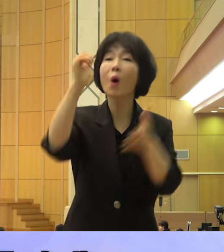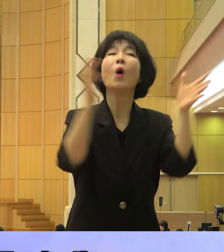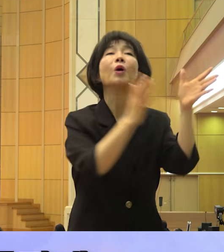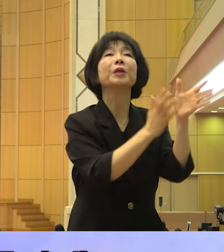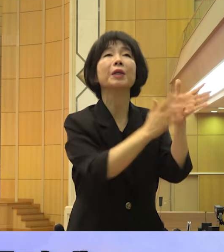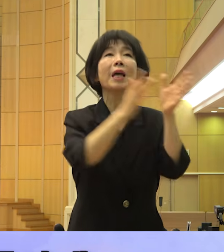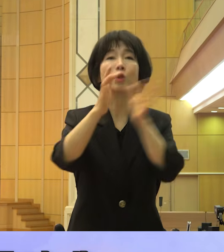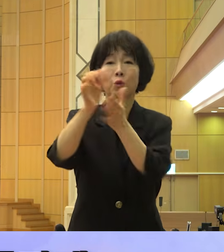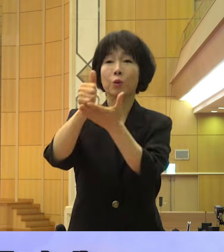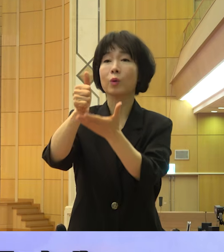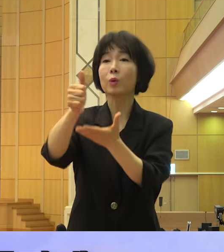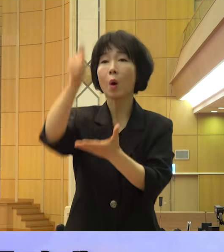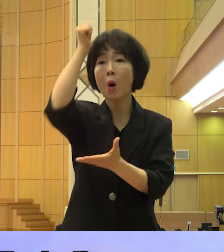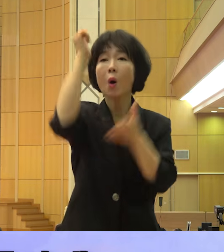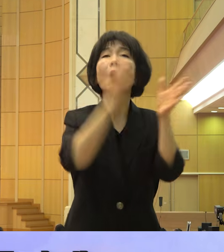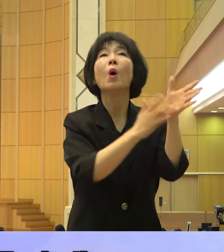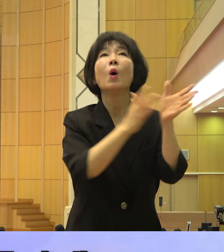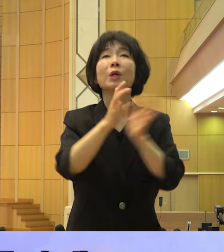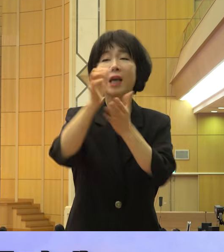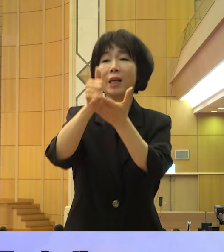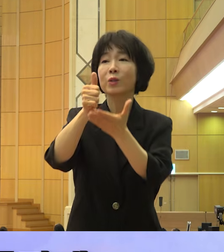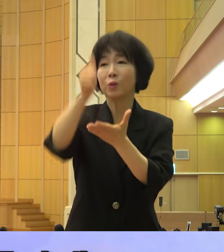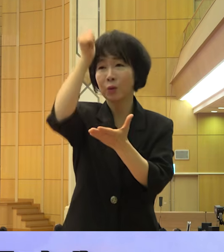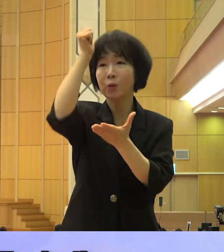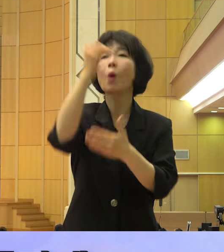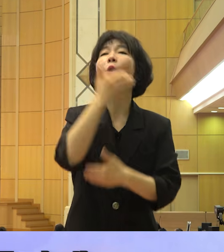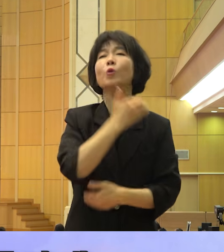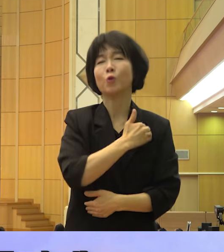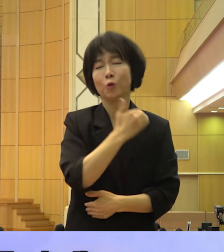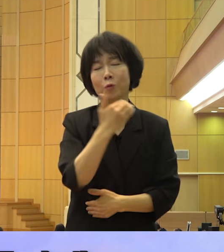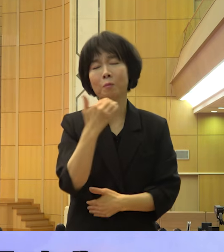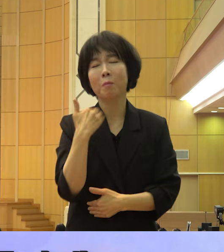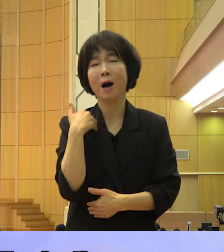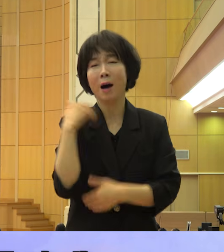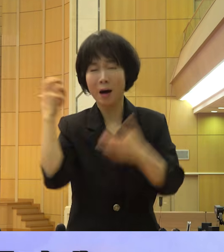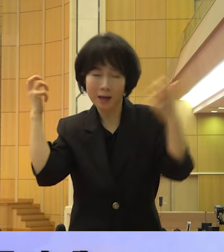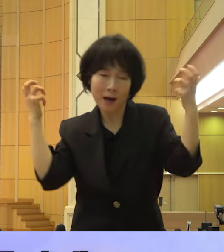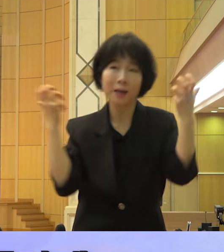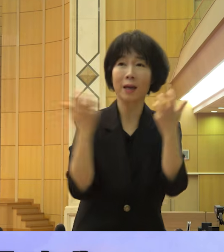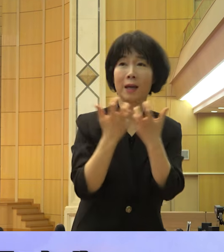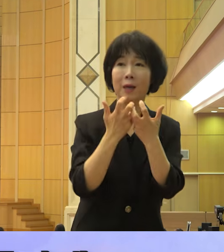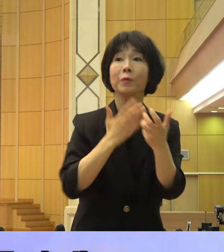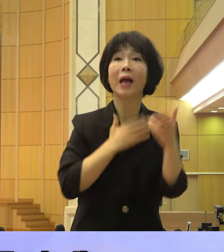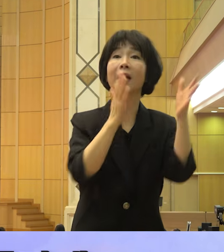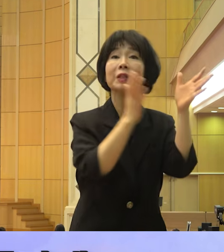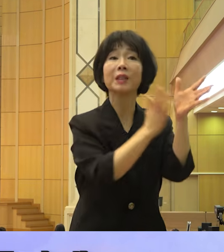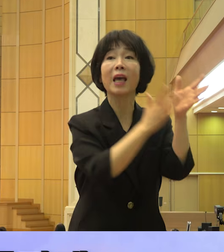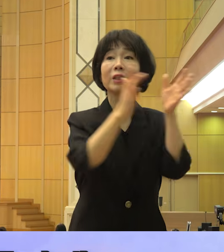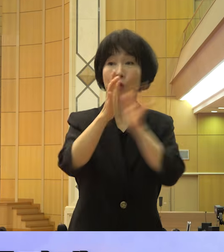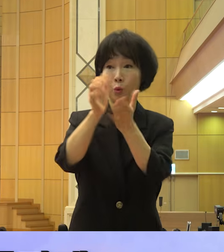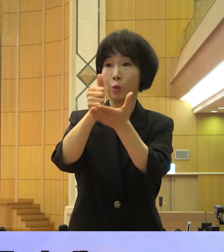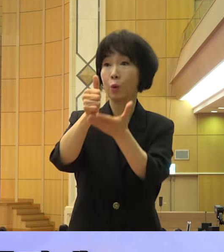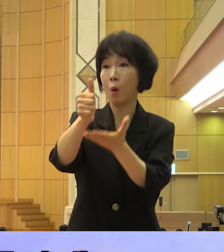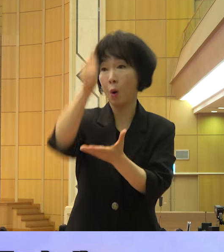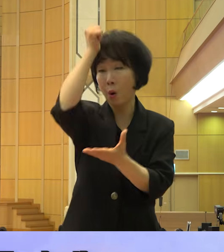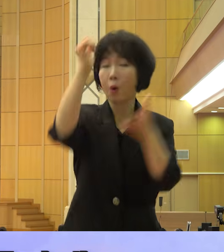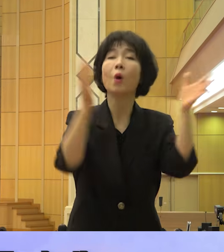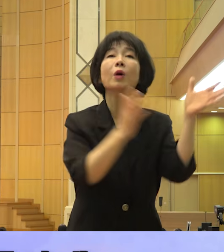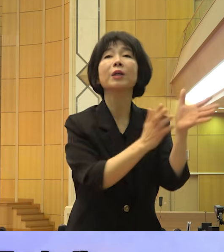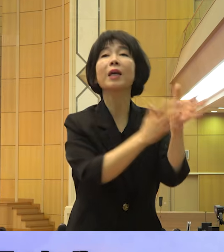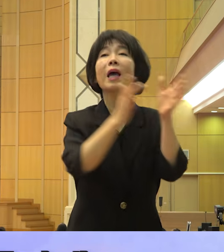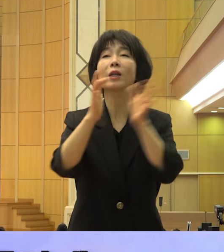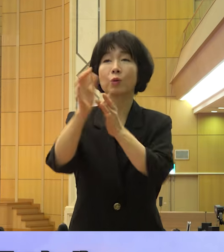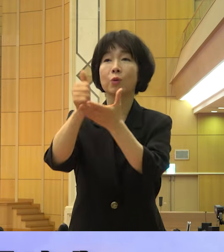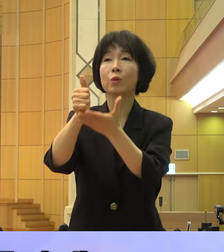난 예수로, 예수로, 예수로 충만하네. 난